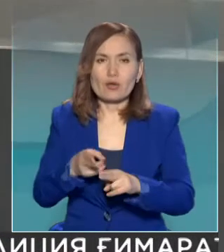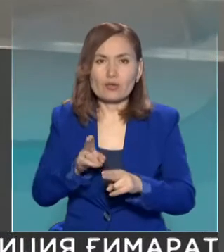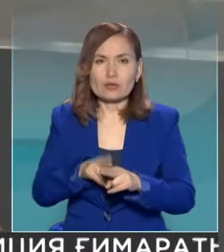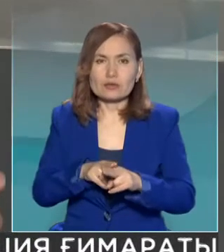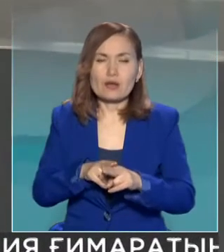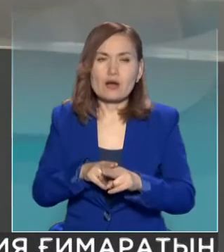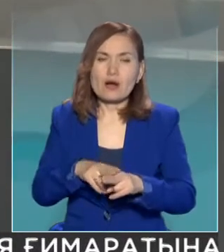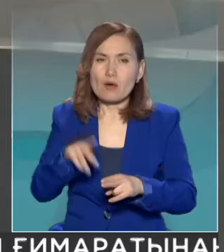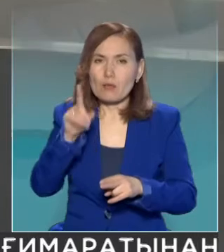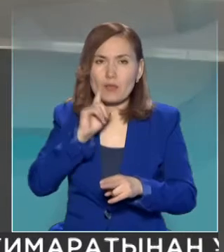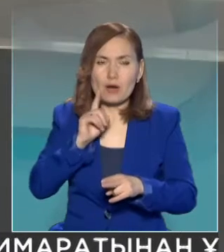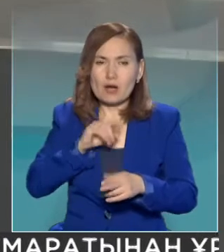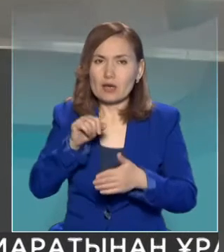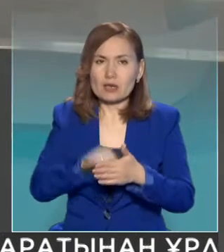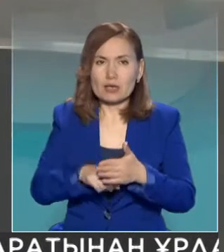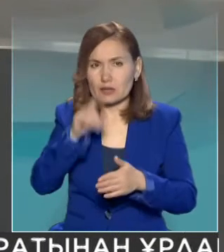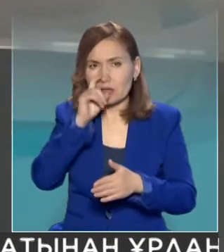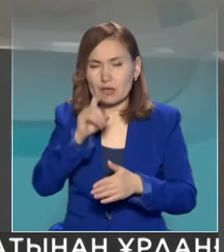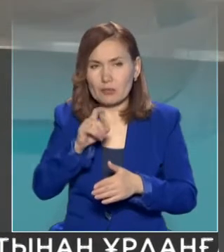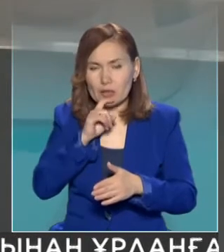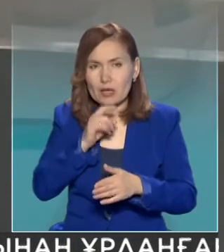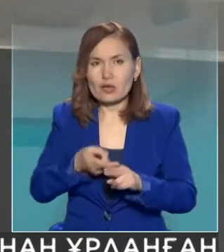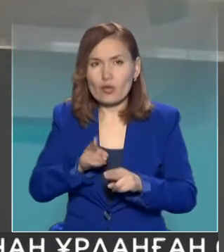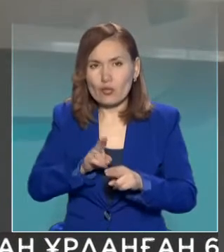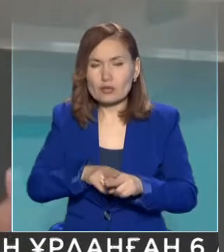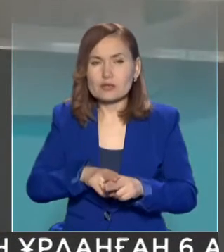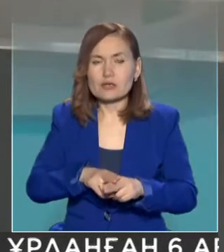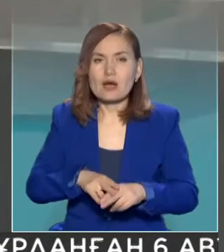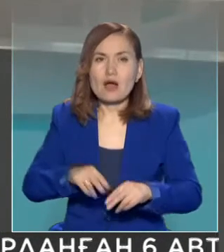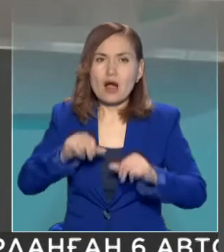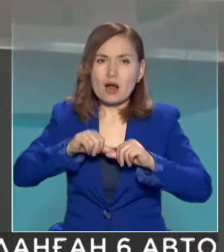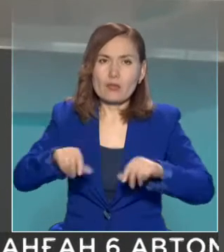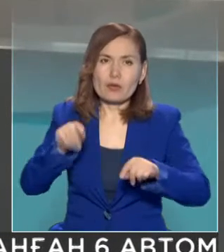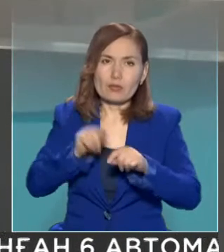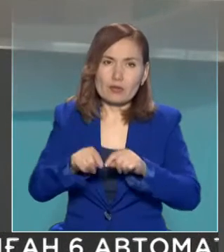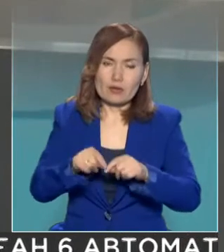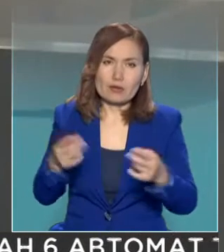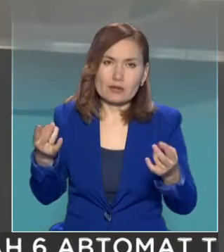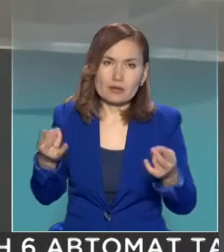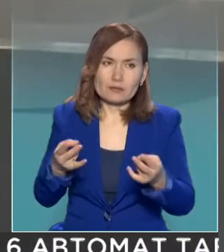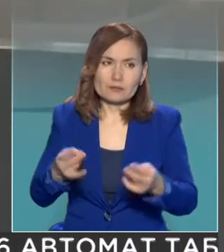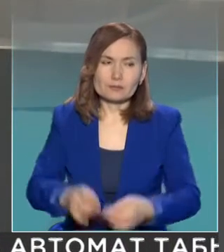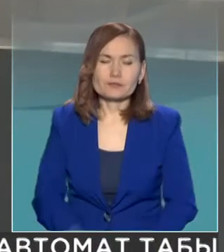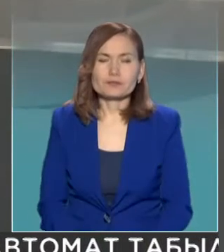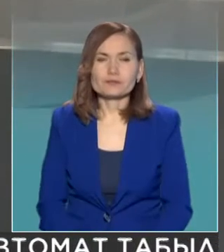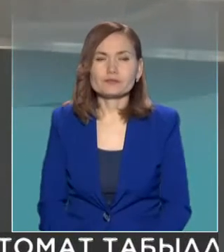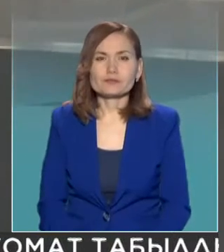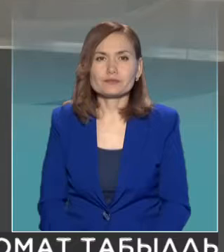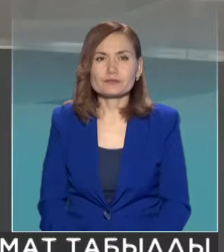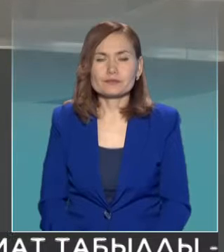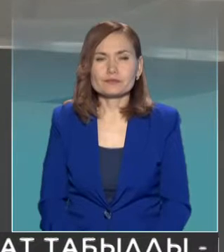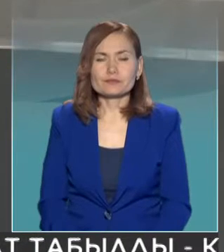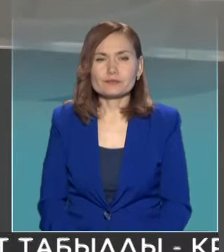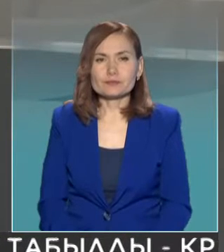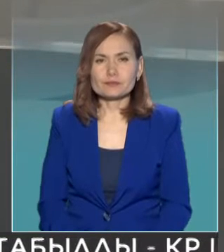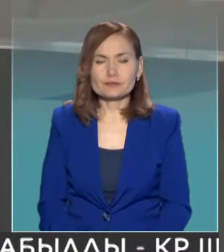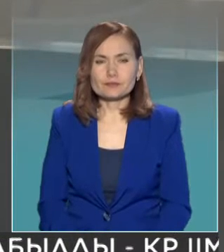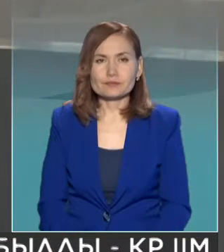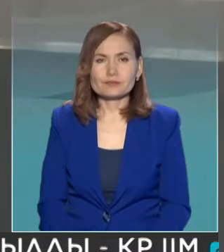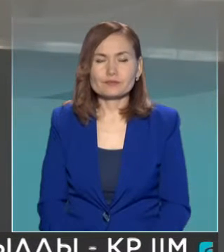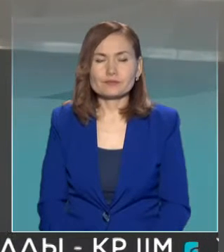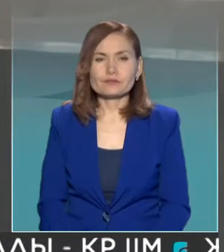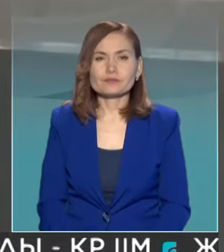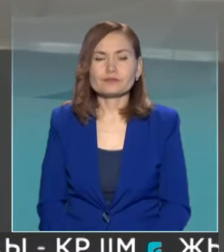жөндегі тәуелсіз бақылаушылар жоқ та қазір, инспекторлар. Оларды көрсе